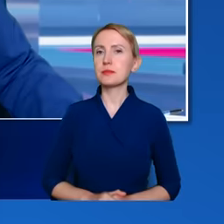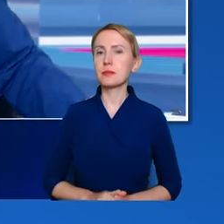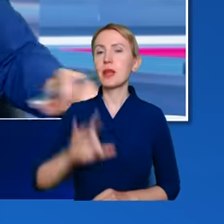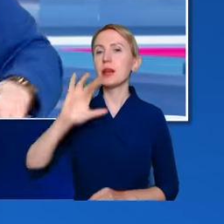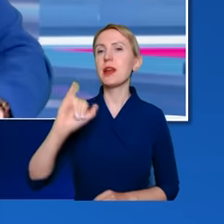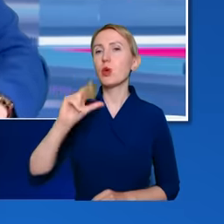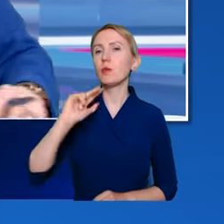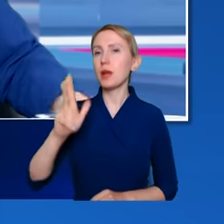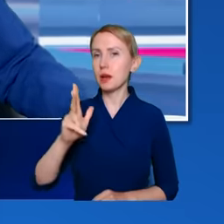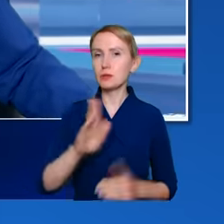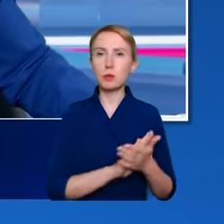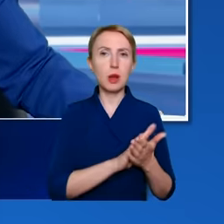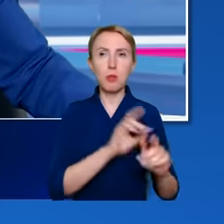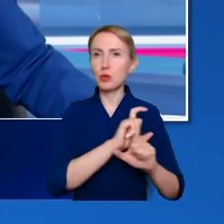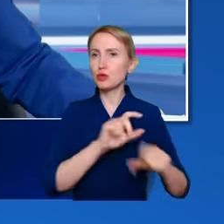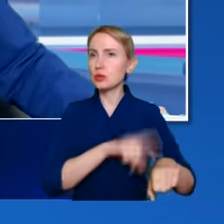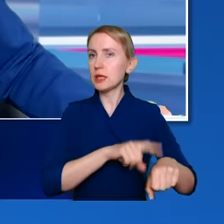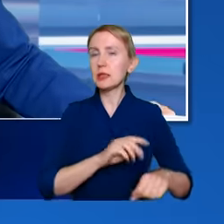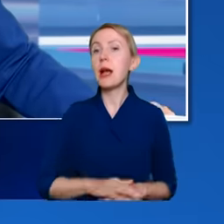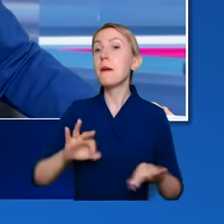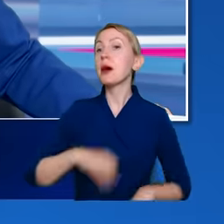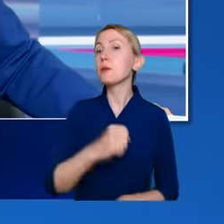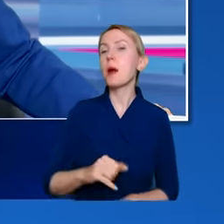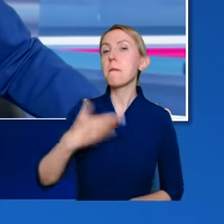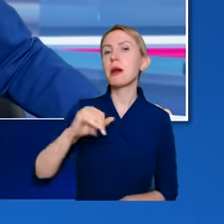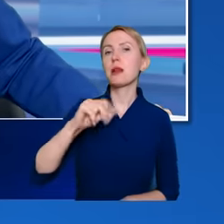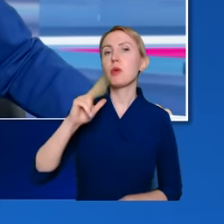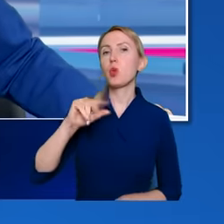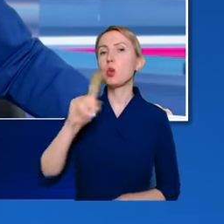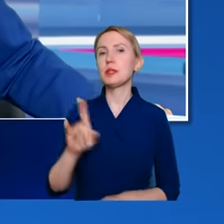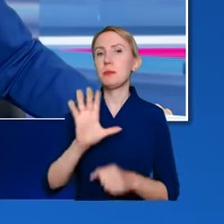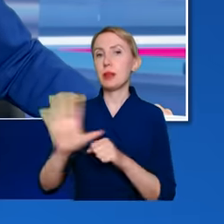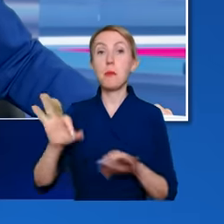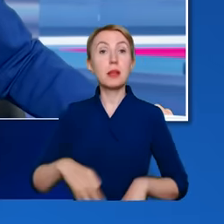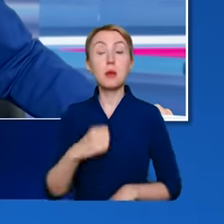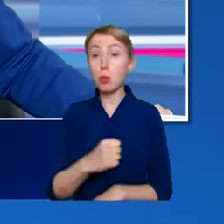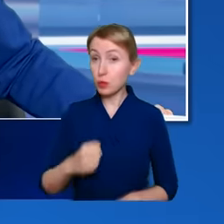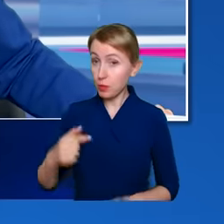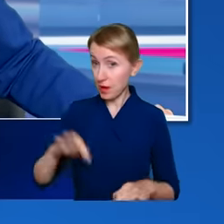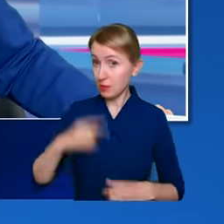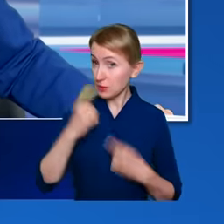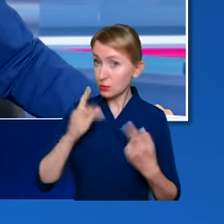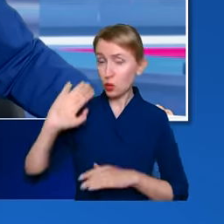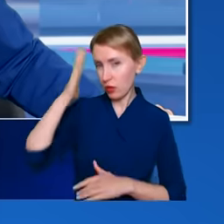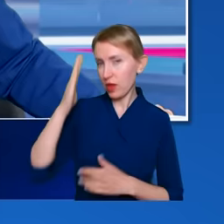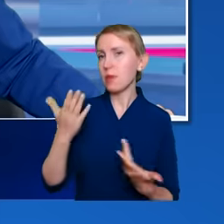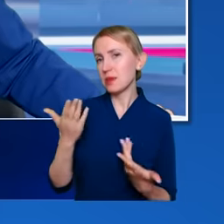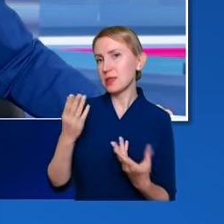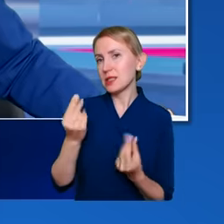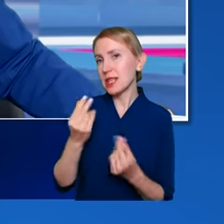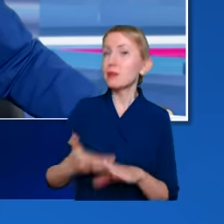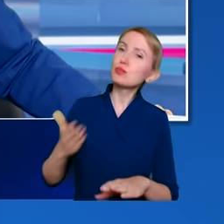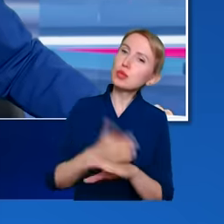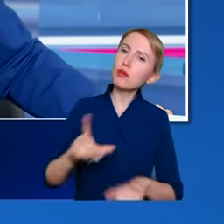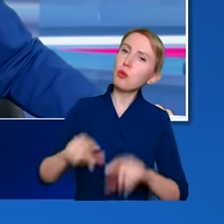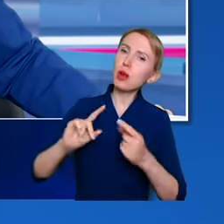Jakubiak, przepraszam, bo czas nas goni. Pan poseł Marek Jakubiak, Kukiz 15. Panie pośle, myśli pan, że poznamy te ceny przed